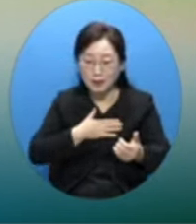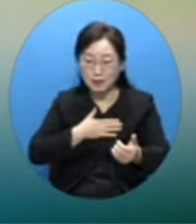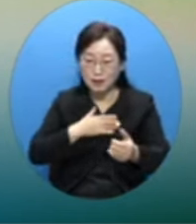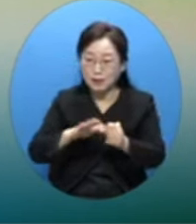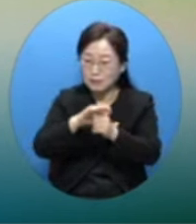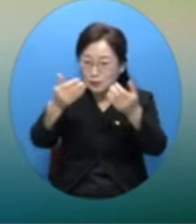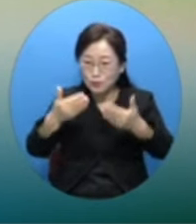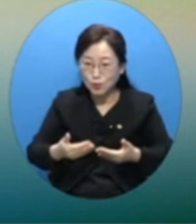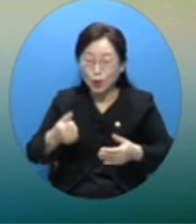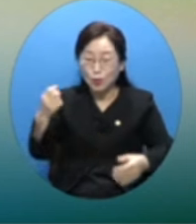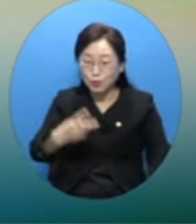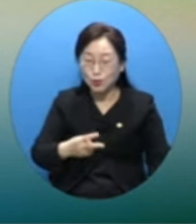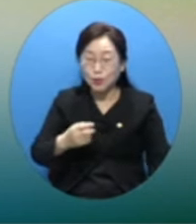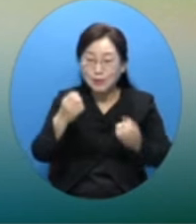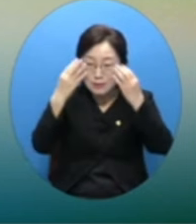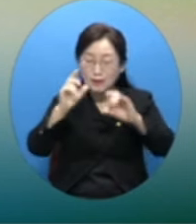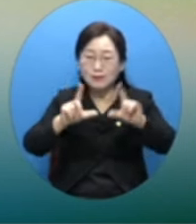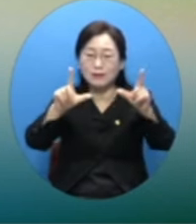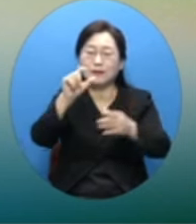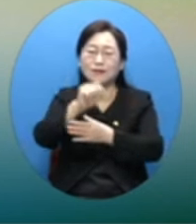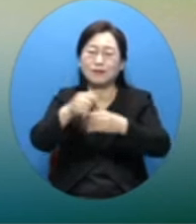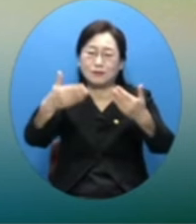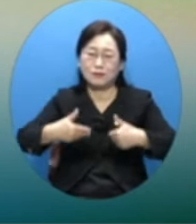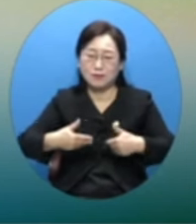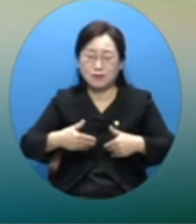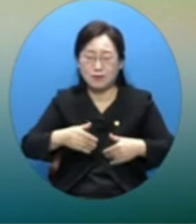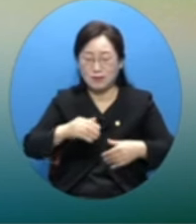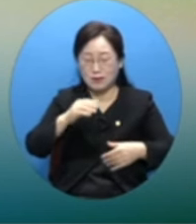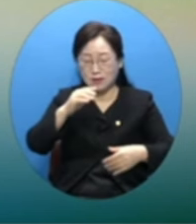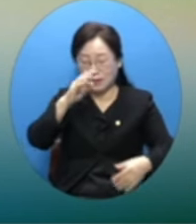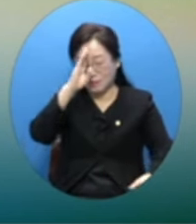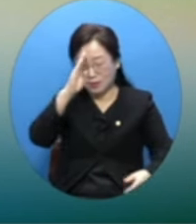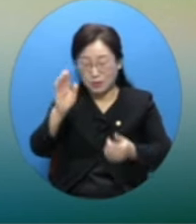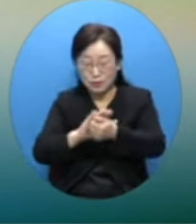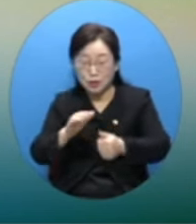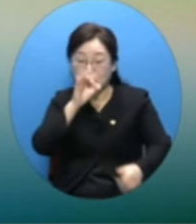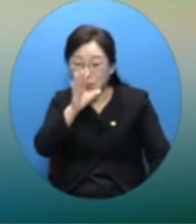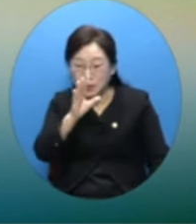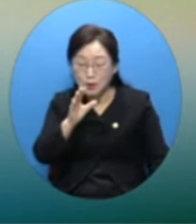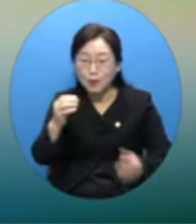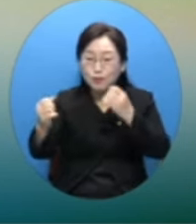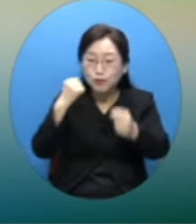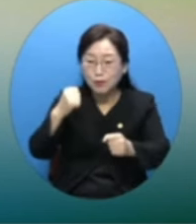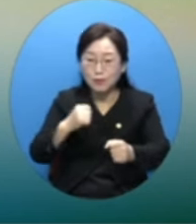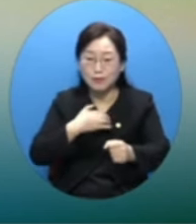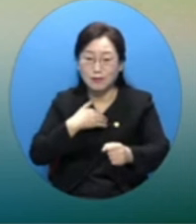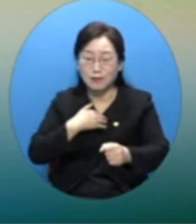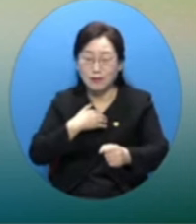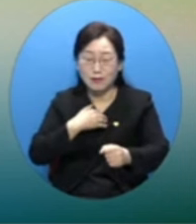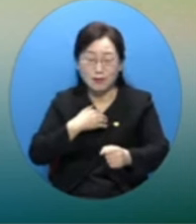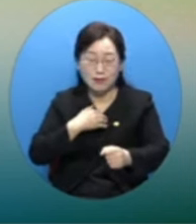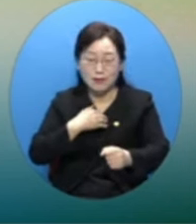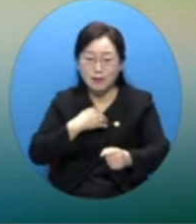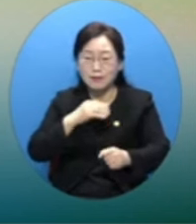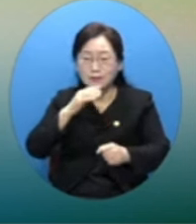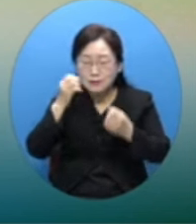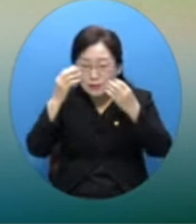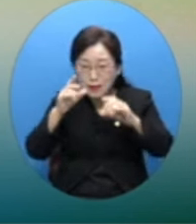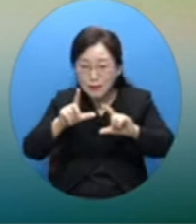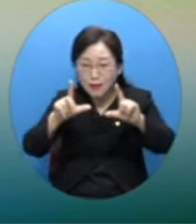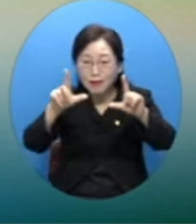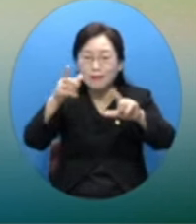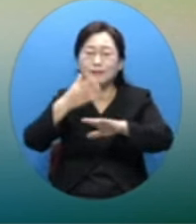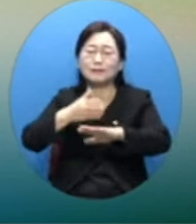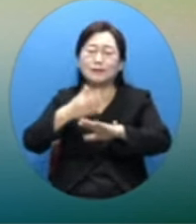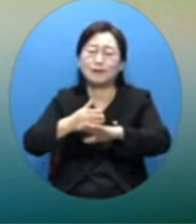사랑하셔서 또 하루 새날을 주셨습니다. 불치의 병, 중병을 가지고도 또 새날을 맞이했으니 감사합니다. 저 태양,